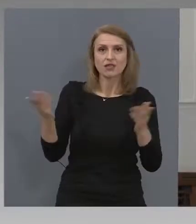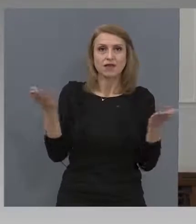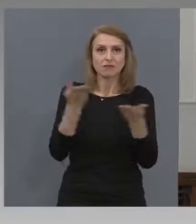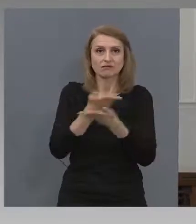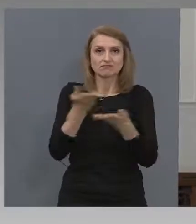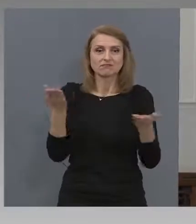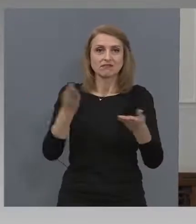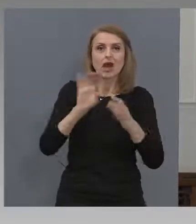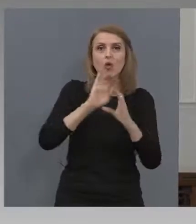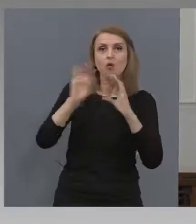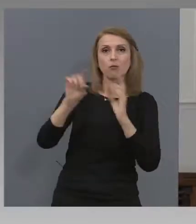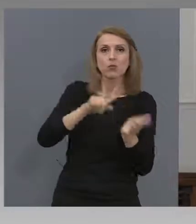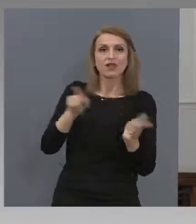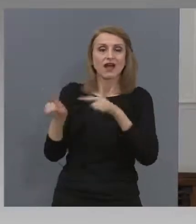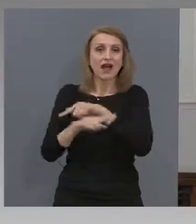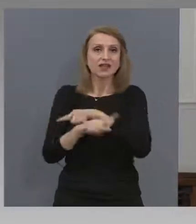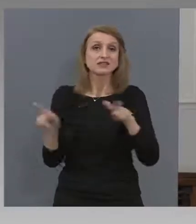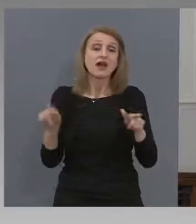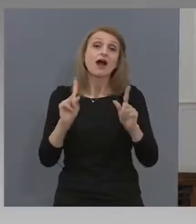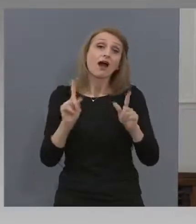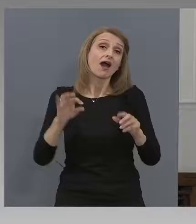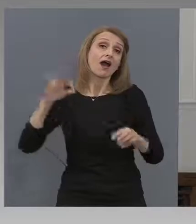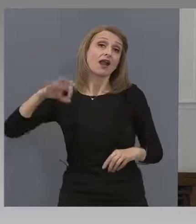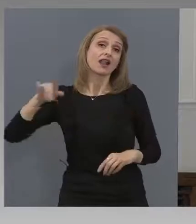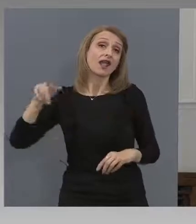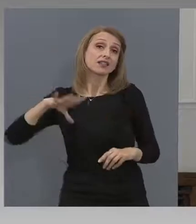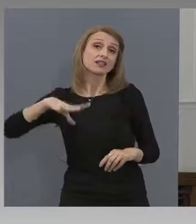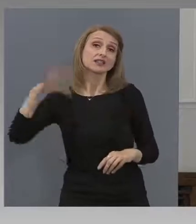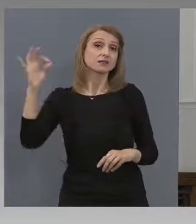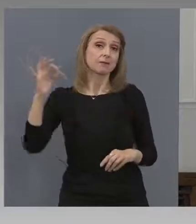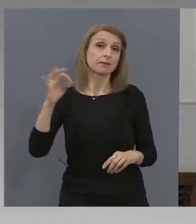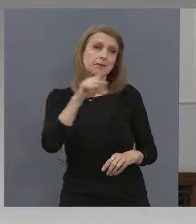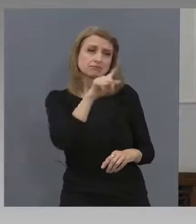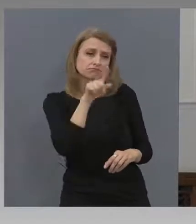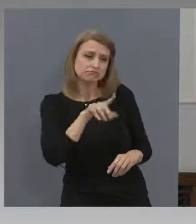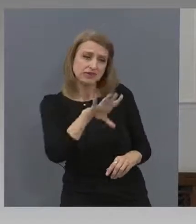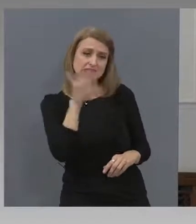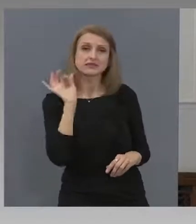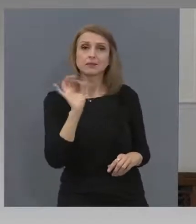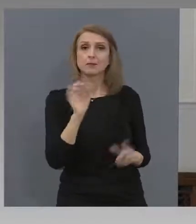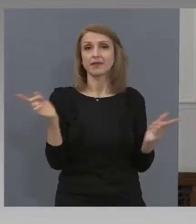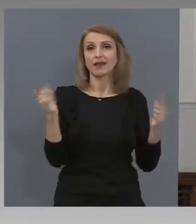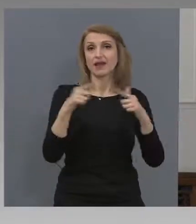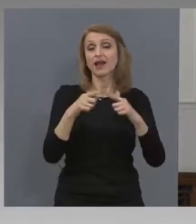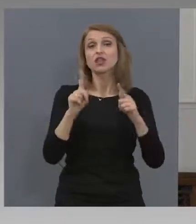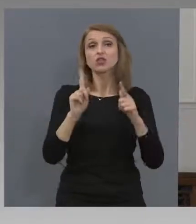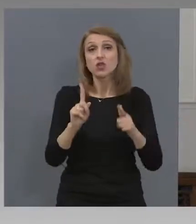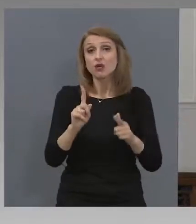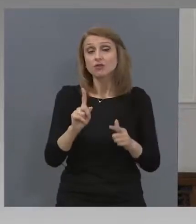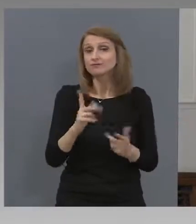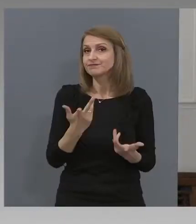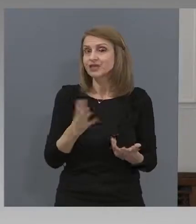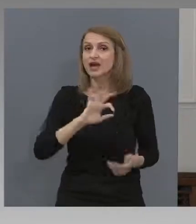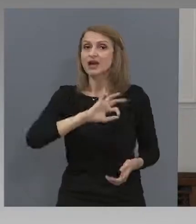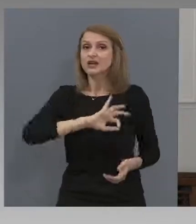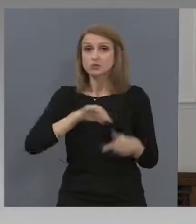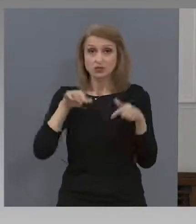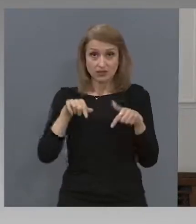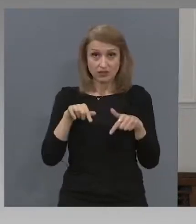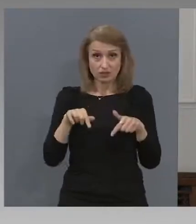извънредно, облекчен, а вече клиента избира. Но резултатите от тази мярка, пак казвам, ще